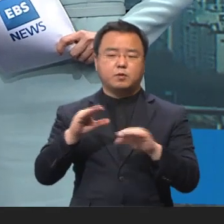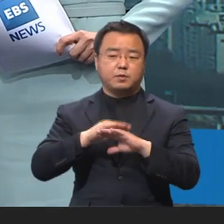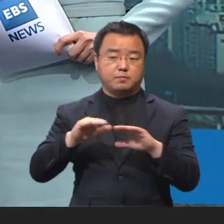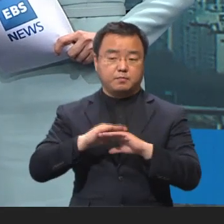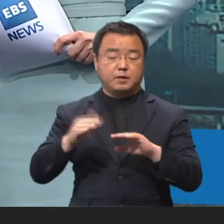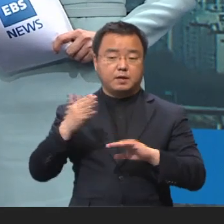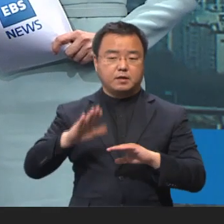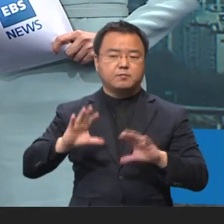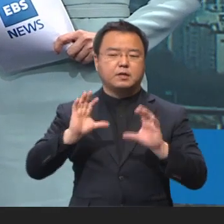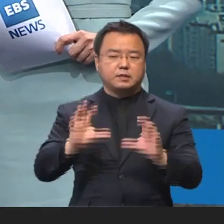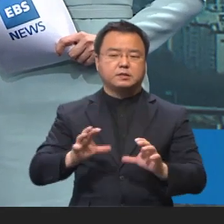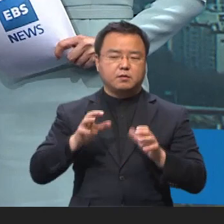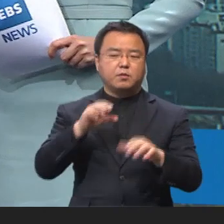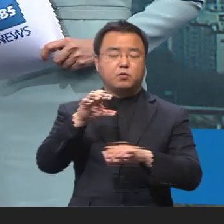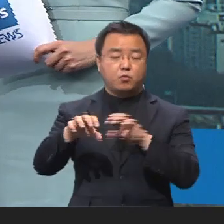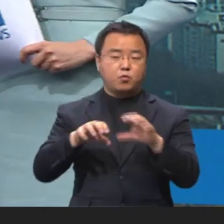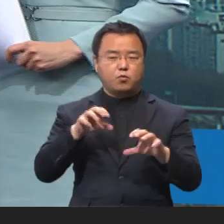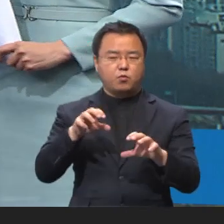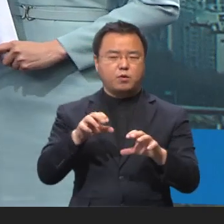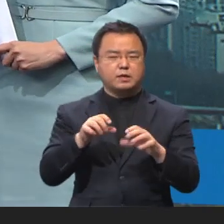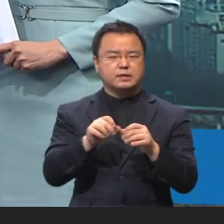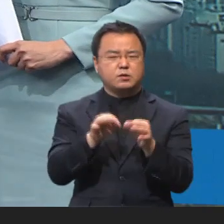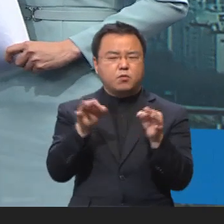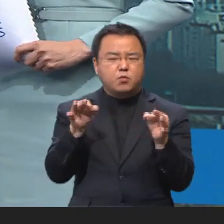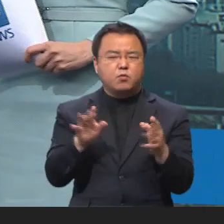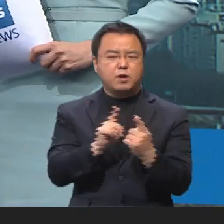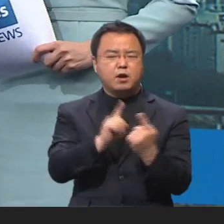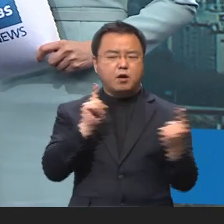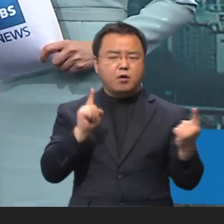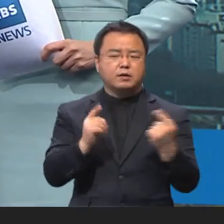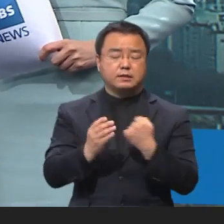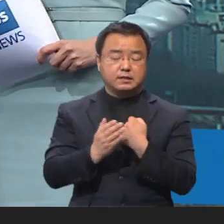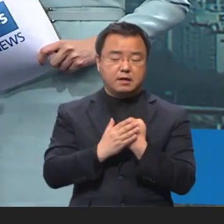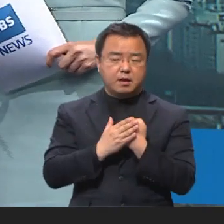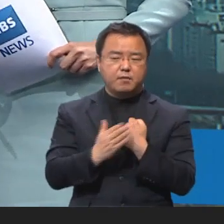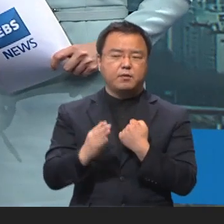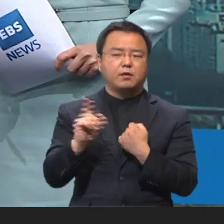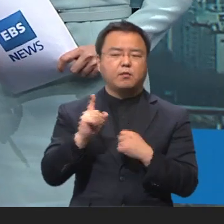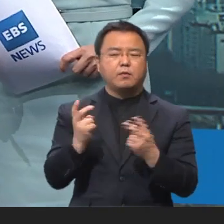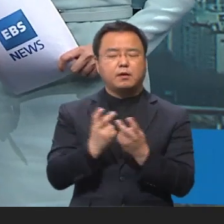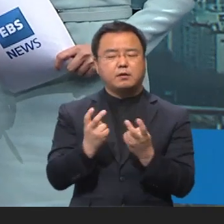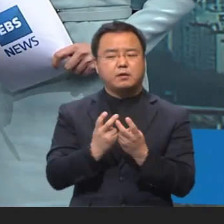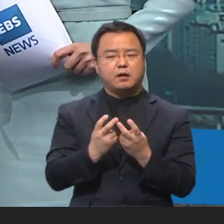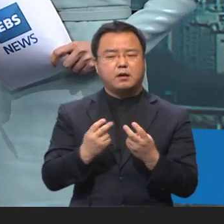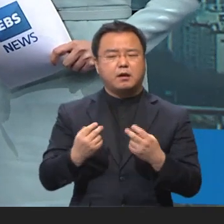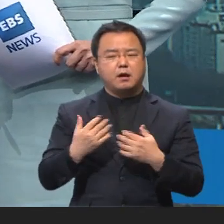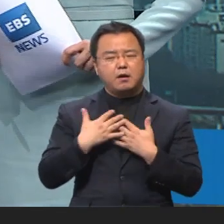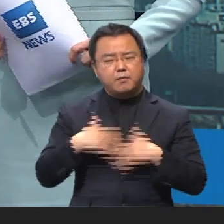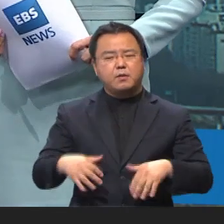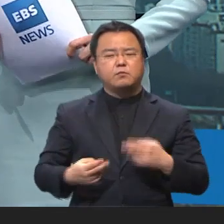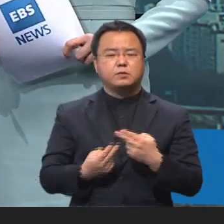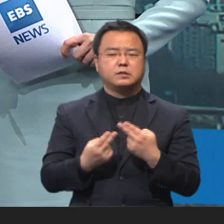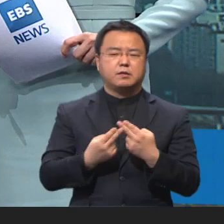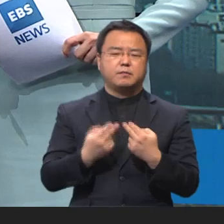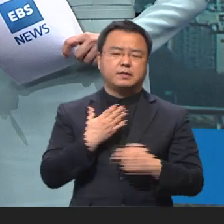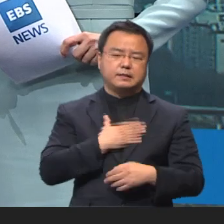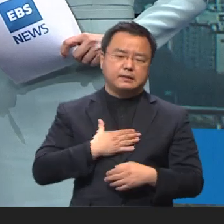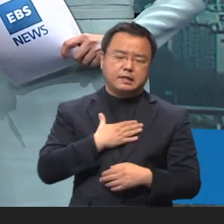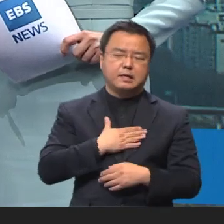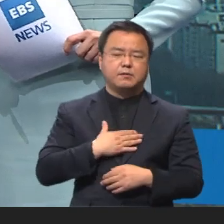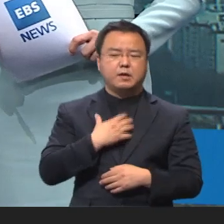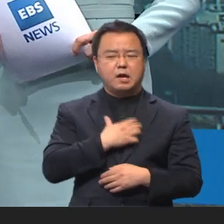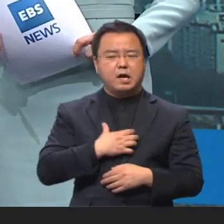장기간 거리두기가 이어지면서 피로 누적과 함께 심리적 고립도 우려되고 있습니다. 하루빨리 우리